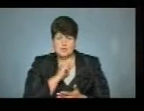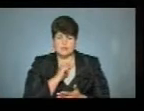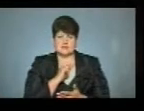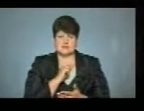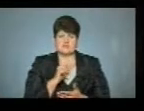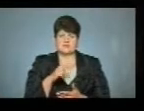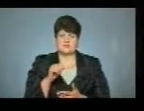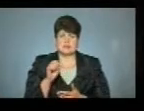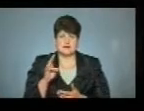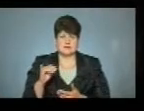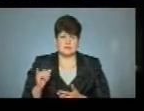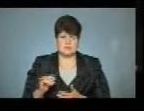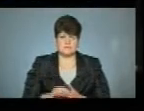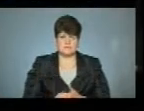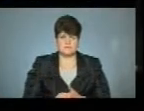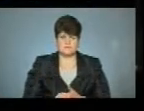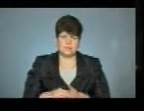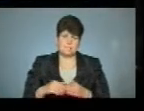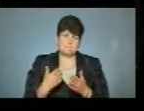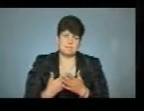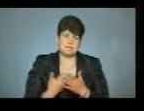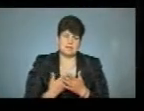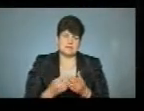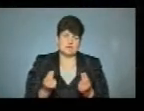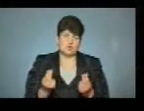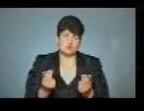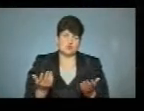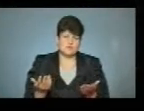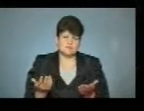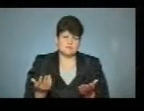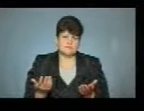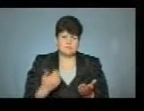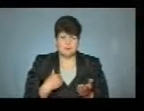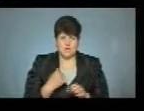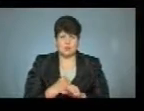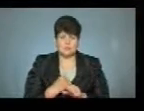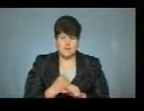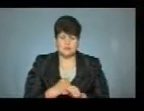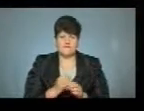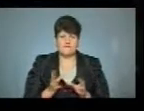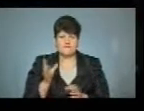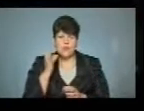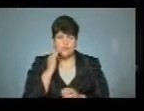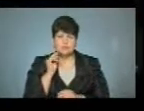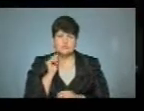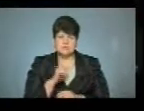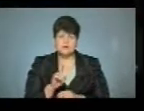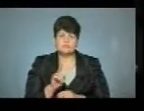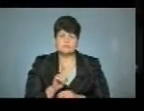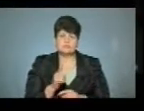для 4 шкіл Тернопільщини. Приблизний кошторис ми робили, враховуючи